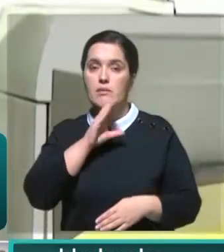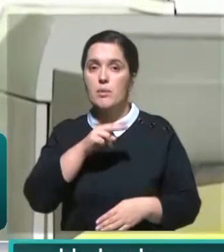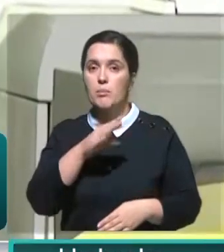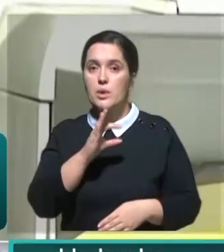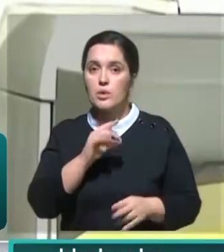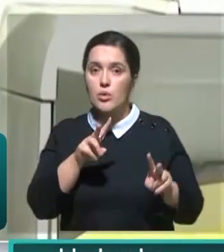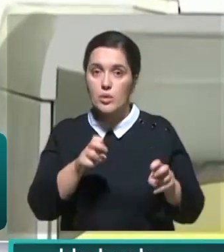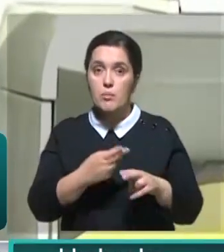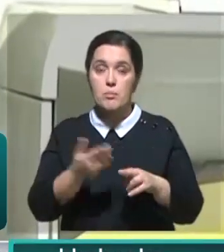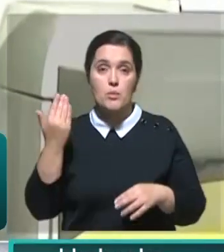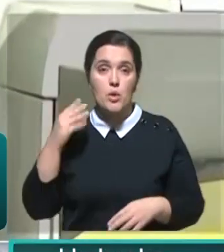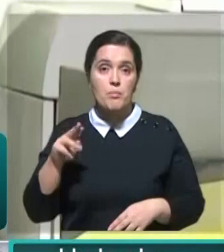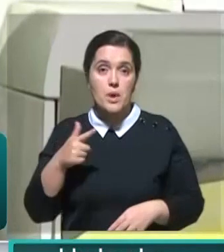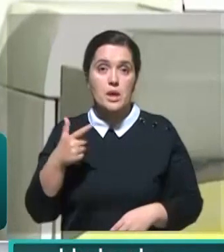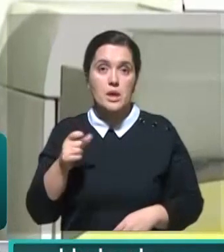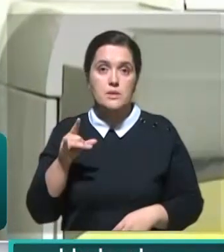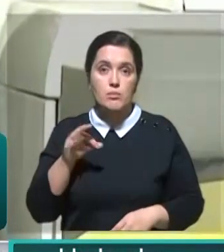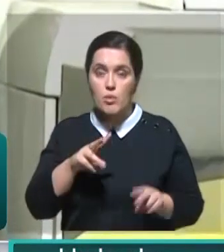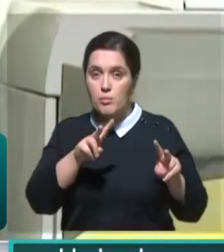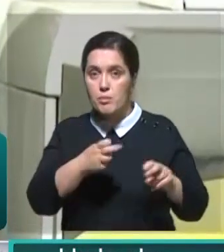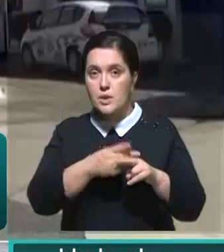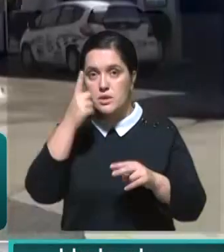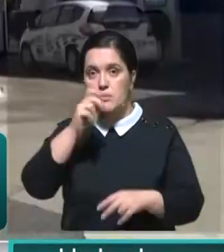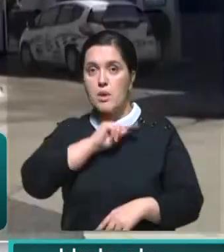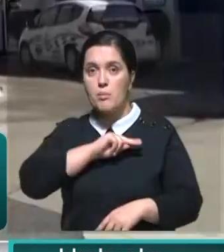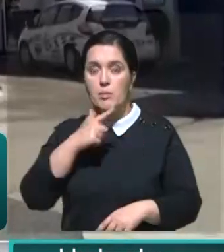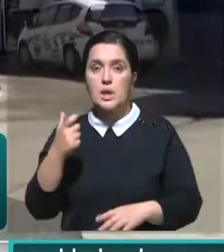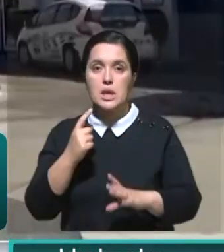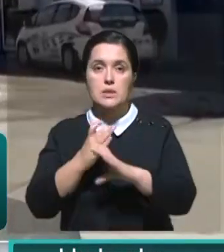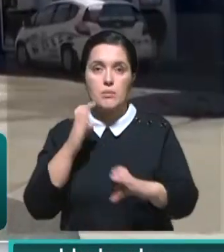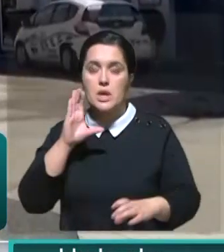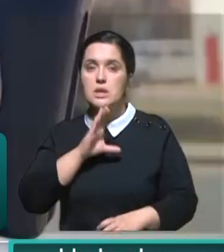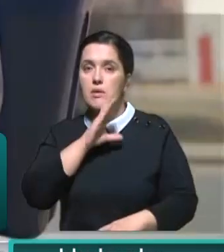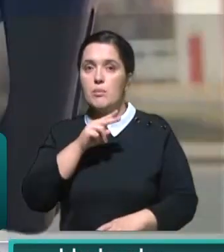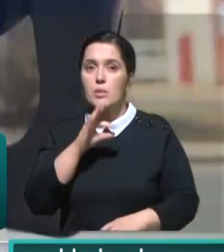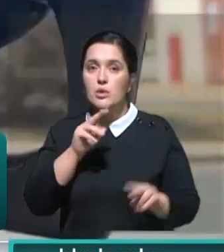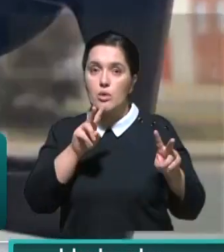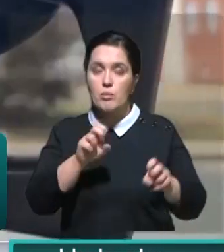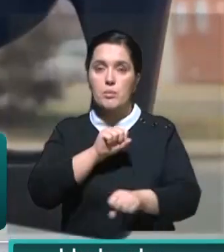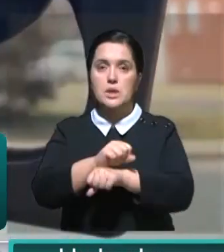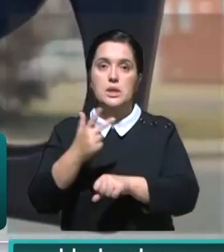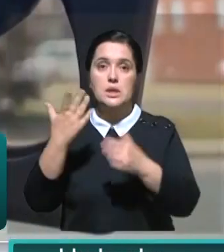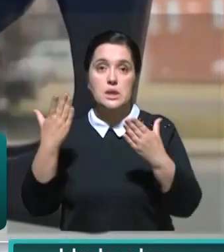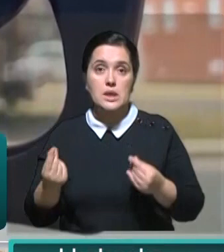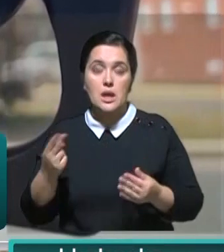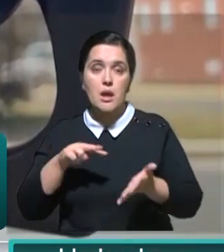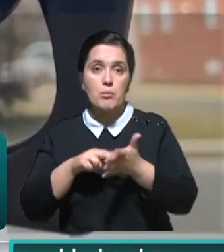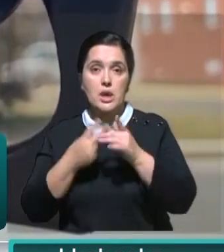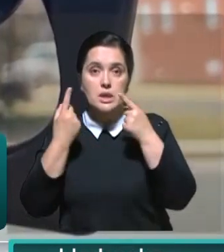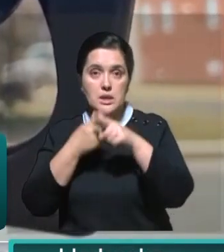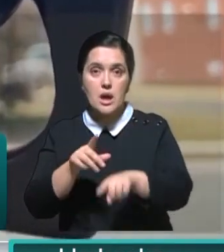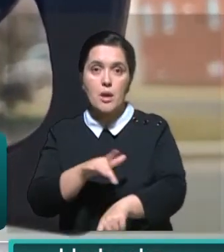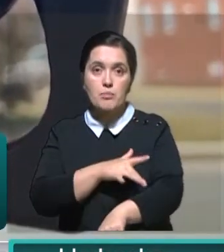поток». Напомню, в прошлую пятницу «Газпром» сообщил, что работу газопровода «Северный поток» приостановят на 3 дня для планового